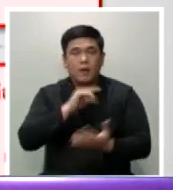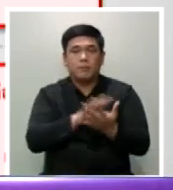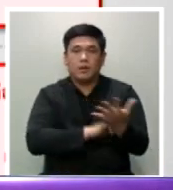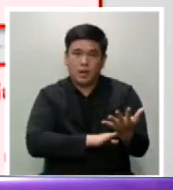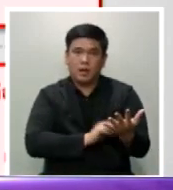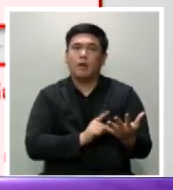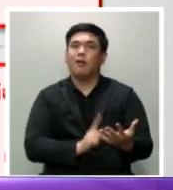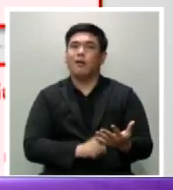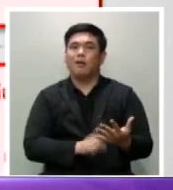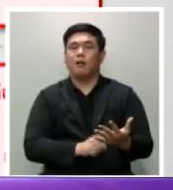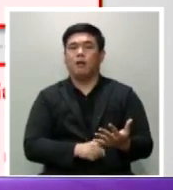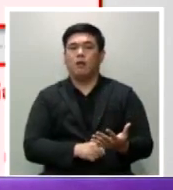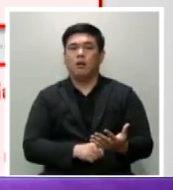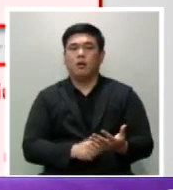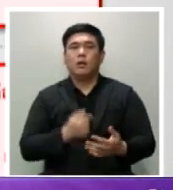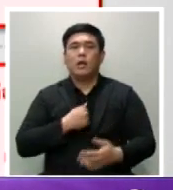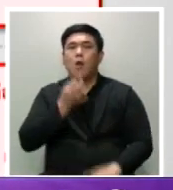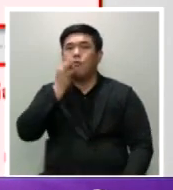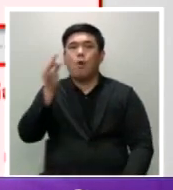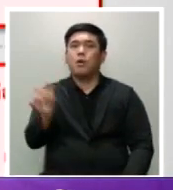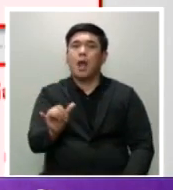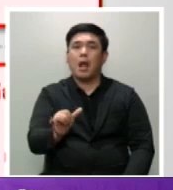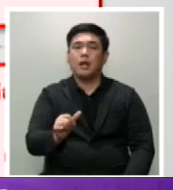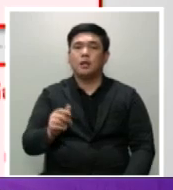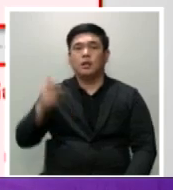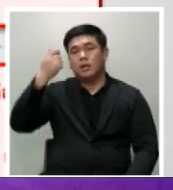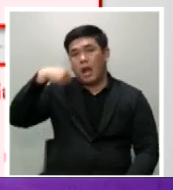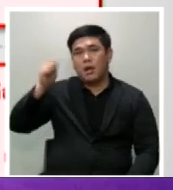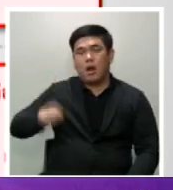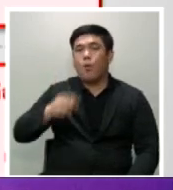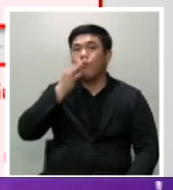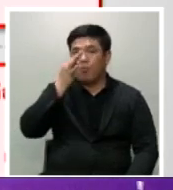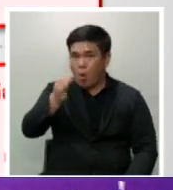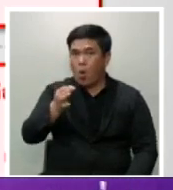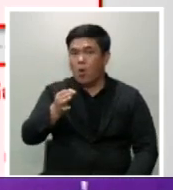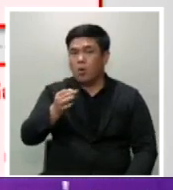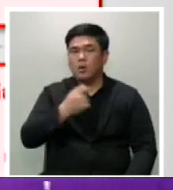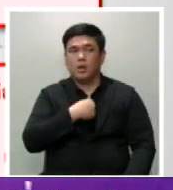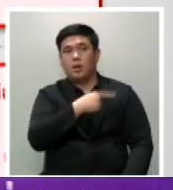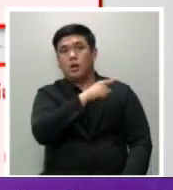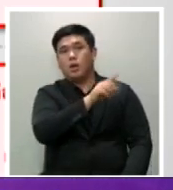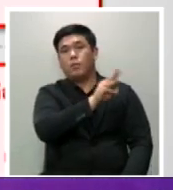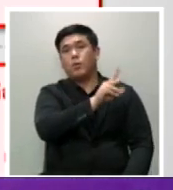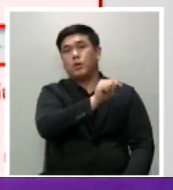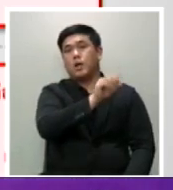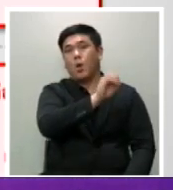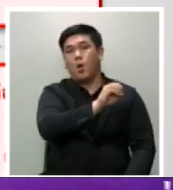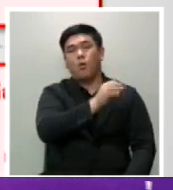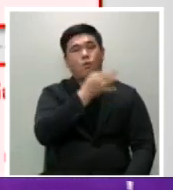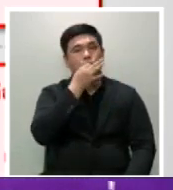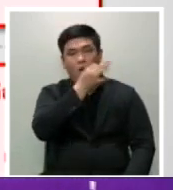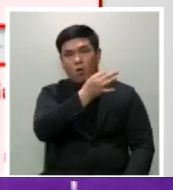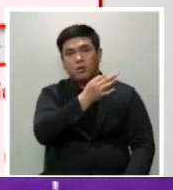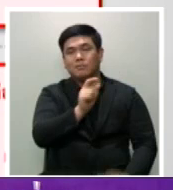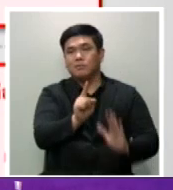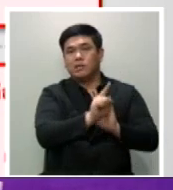ซึ่งขณะนั้นยังไม่ได้ยื่นฟ้องแต่อัยการสูงสุดสั่งฟ้องแล้วและคดีที่เราแพ้ใน WTO 3ครั้งเนี่ย